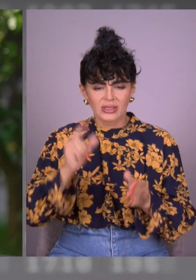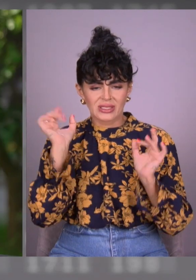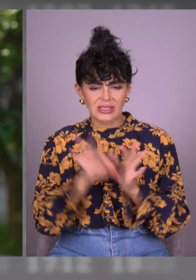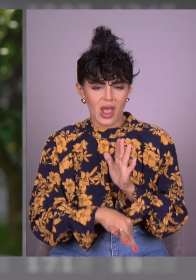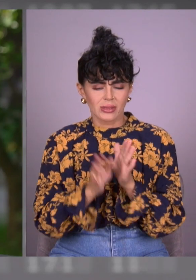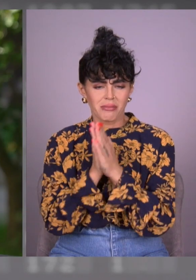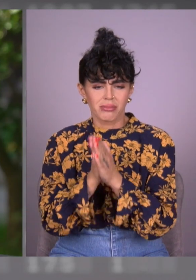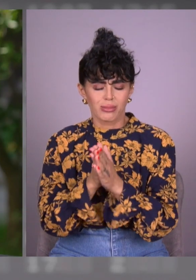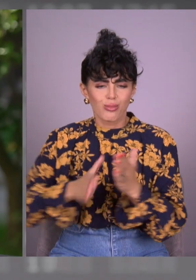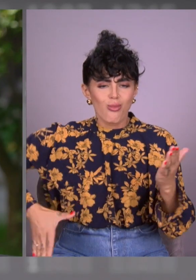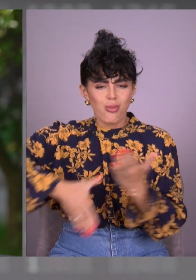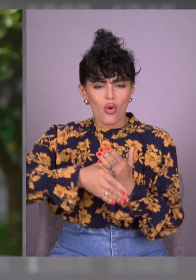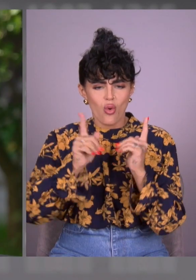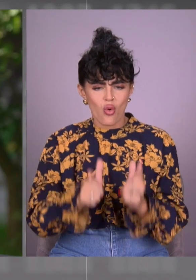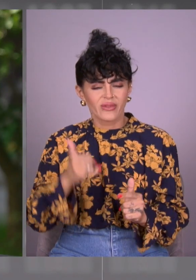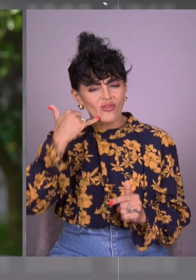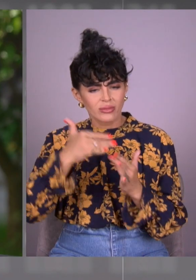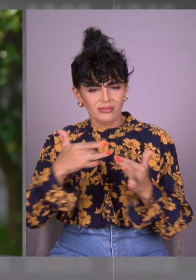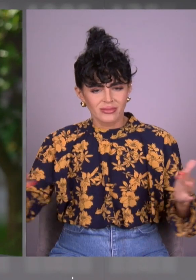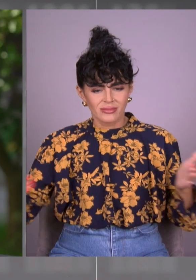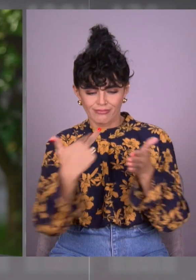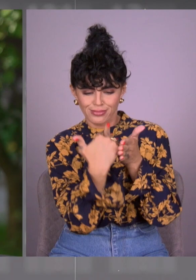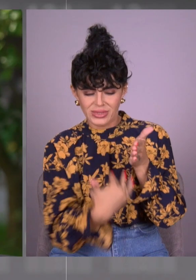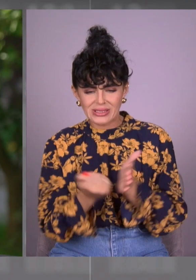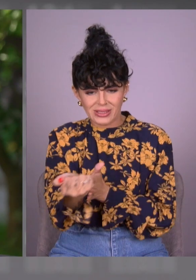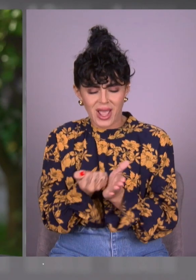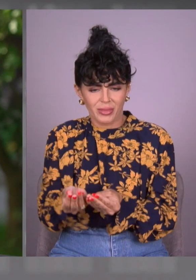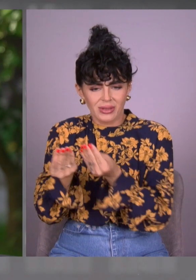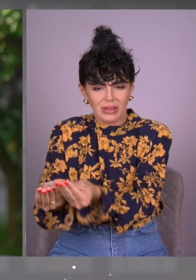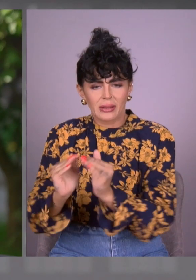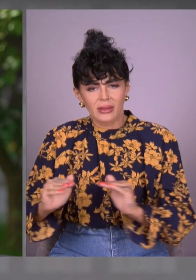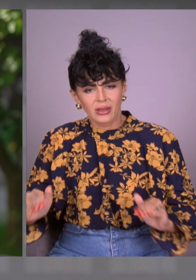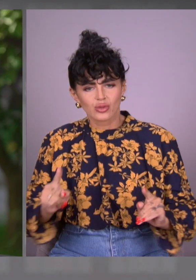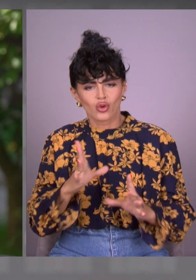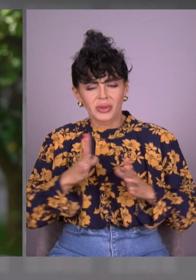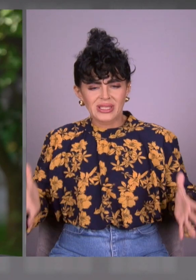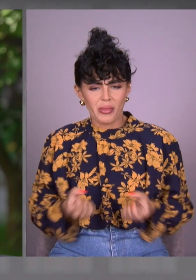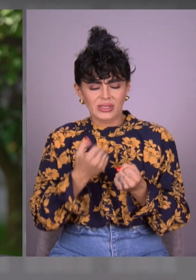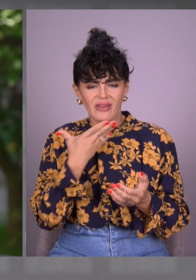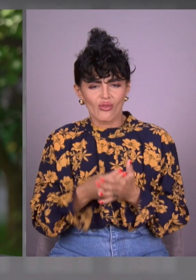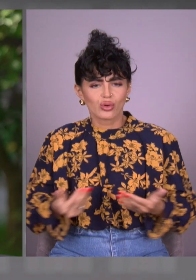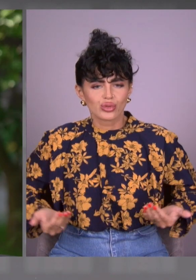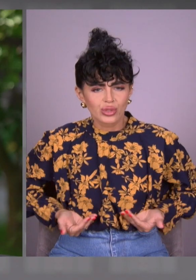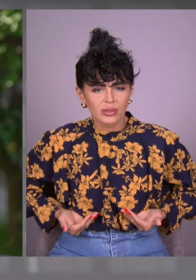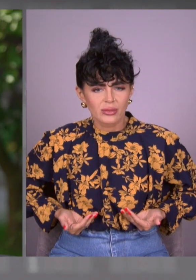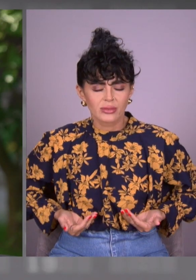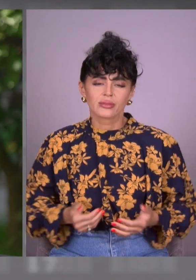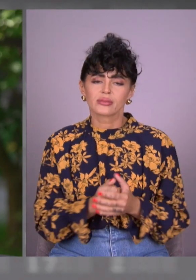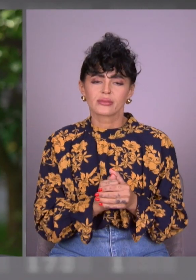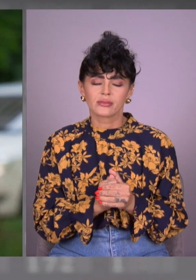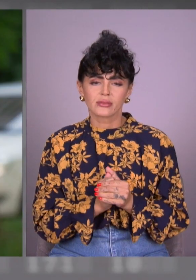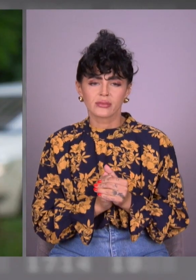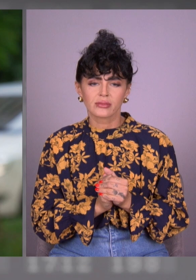попросити допомоги у перехожих і врятувати хоча б своє життя. Я розумію, що це,